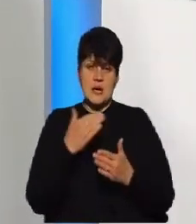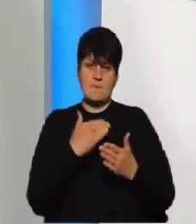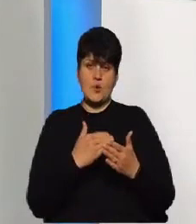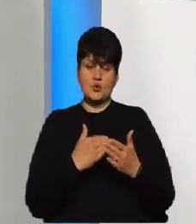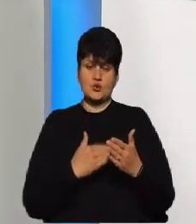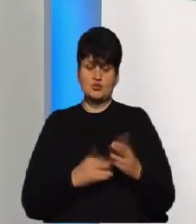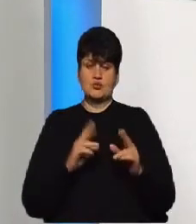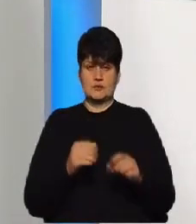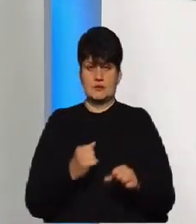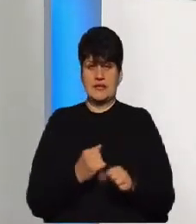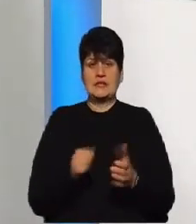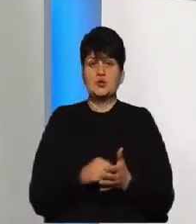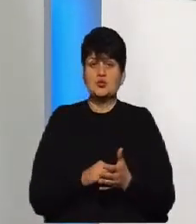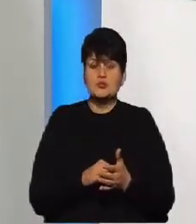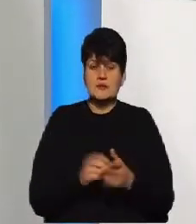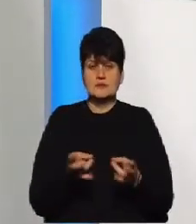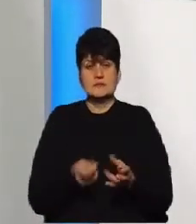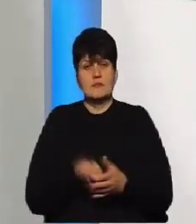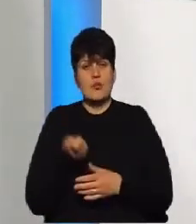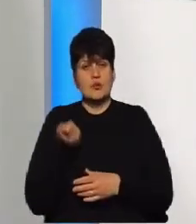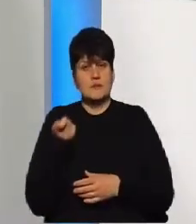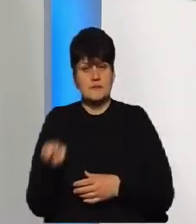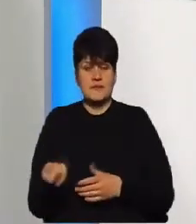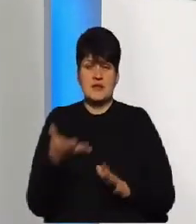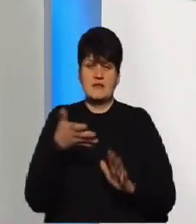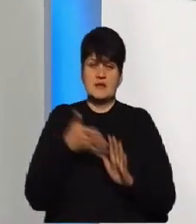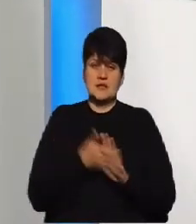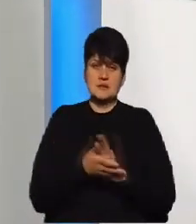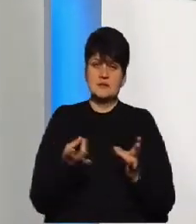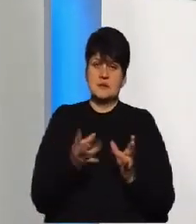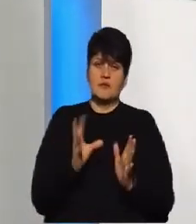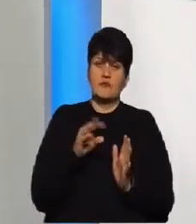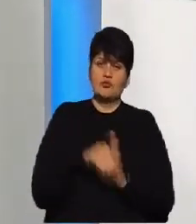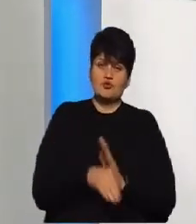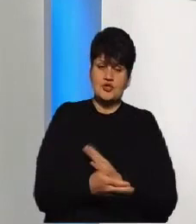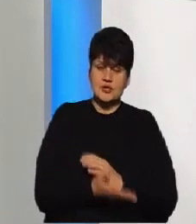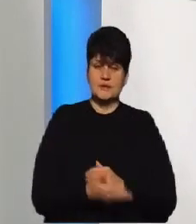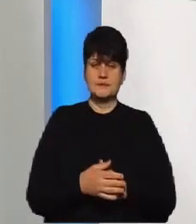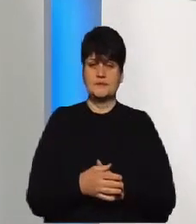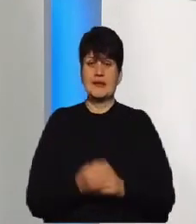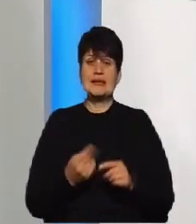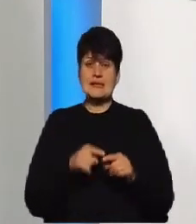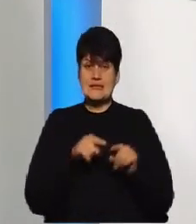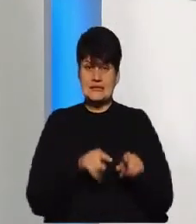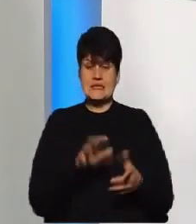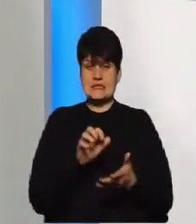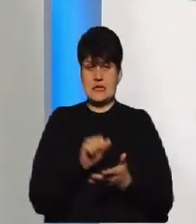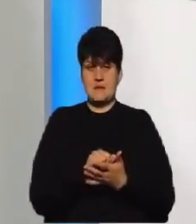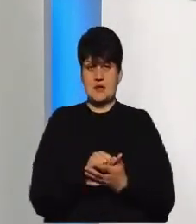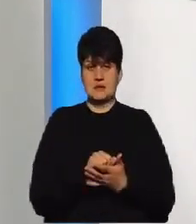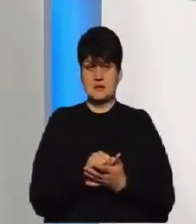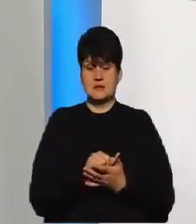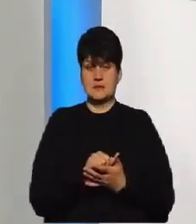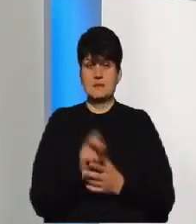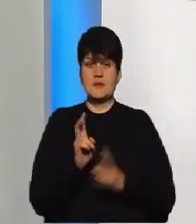тобто які документи мають подаватися, які витрати можна включати. Тобто це займається... Так, підприємство